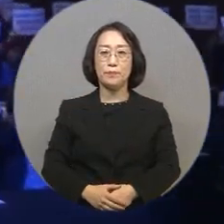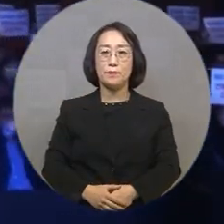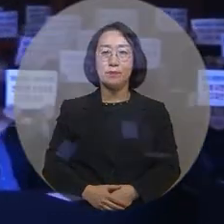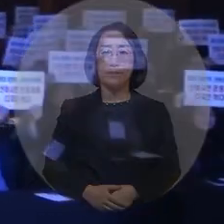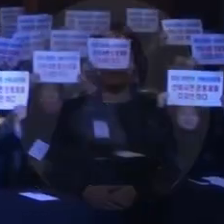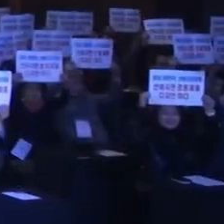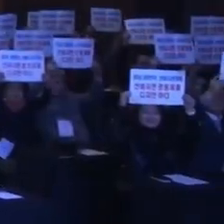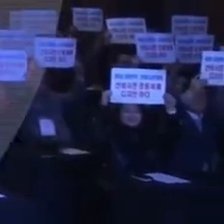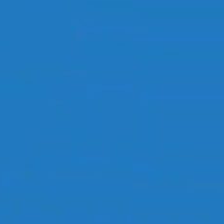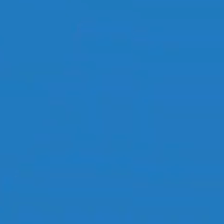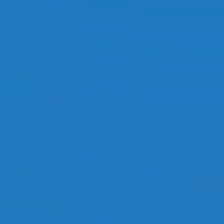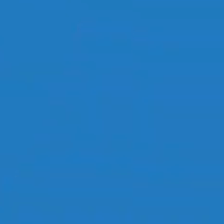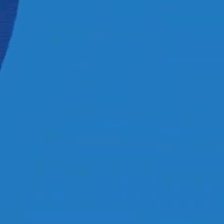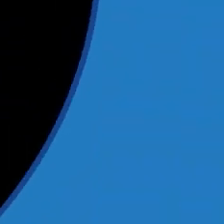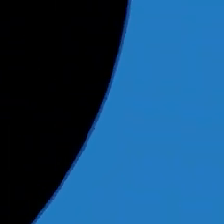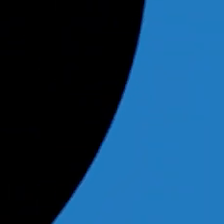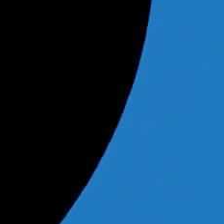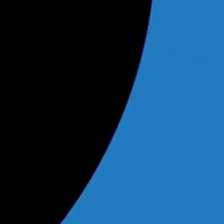경기방송 정우선입니다.